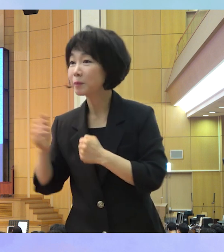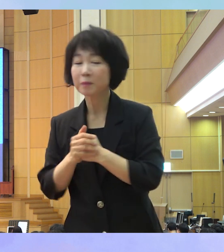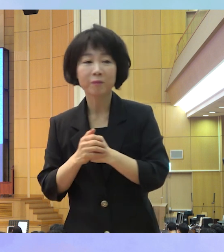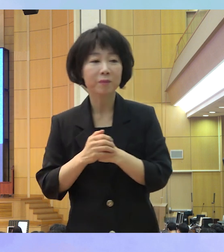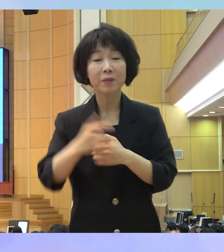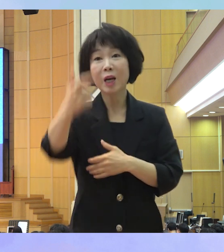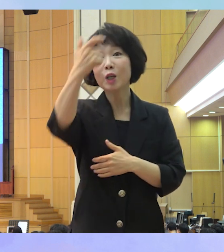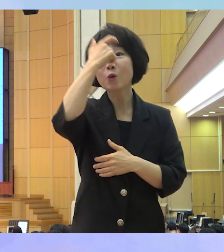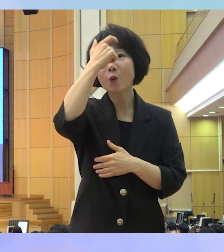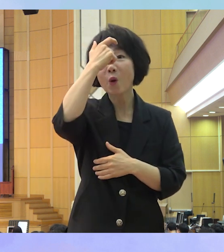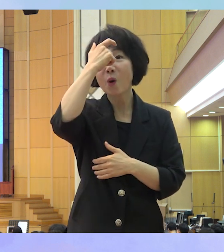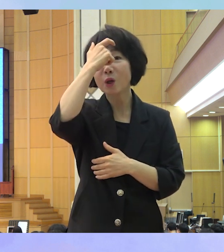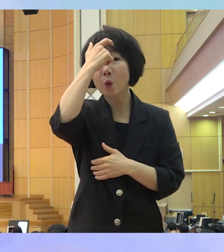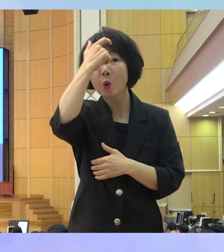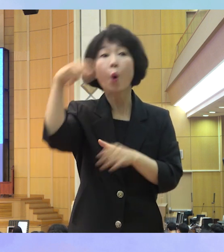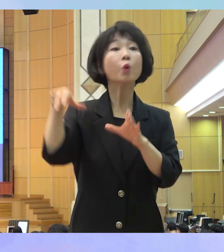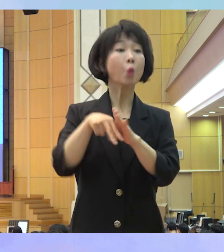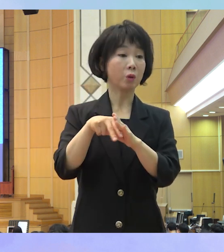기독교는요